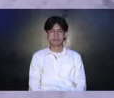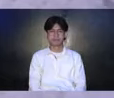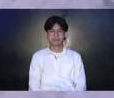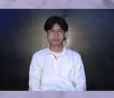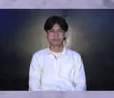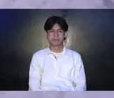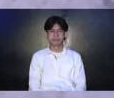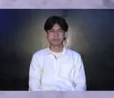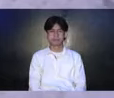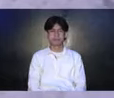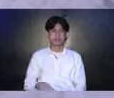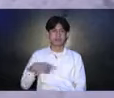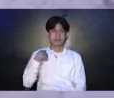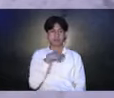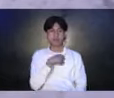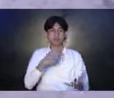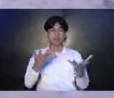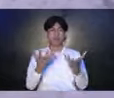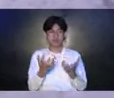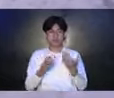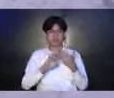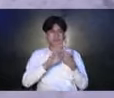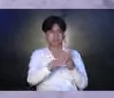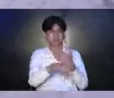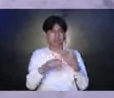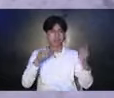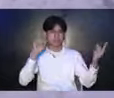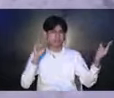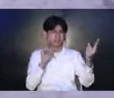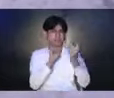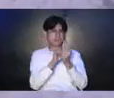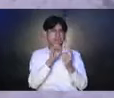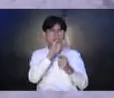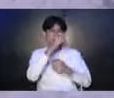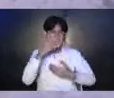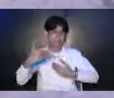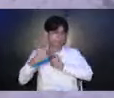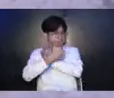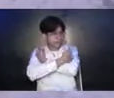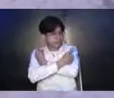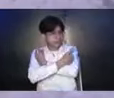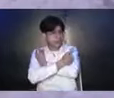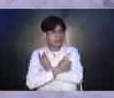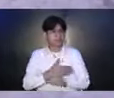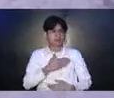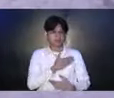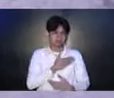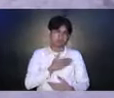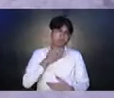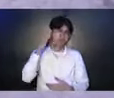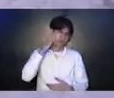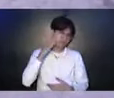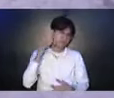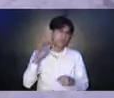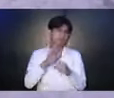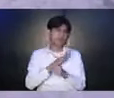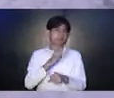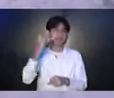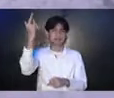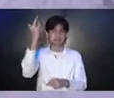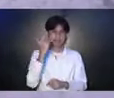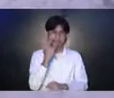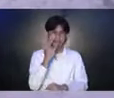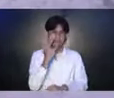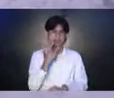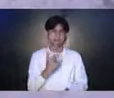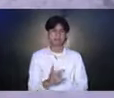We want to come home to you, to your embrace. Fill us with your love.